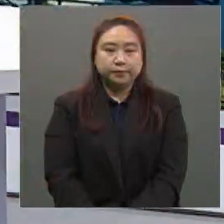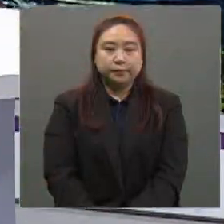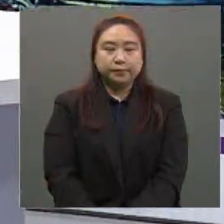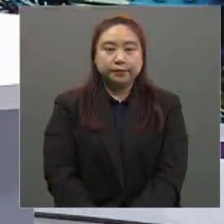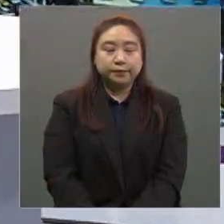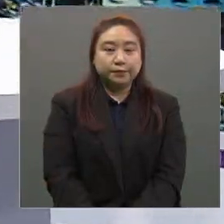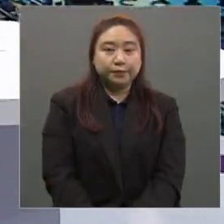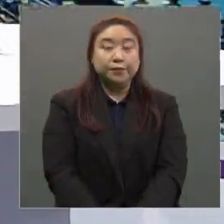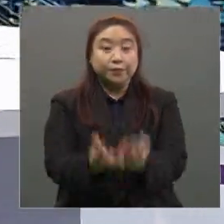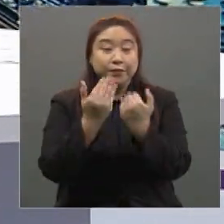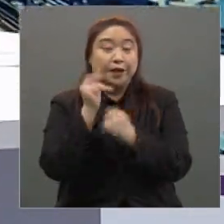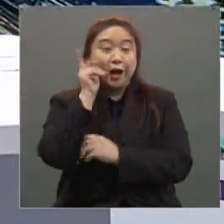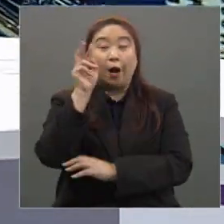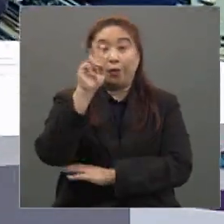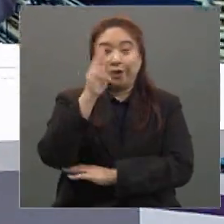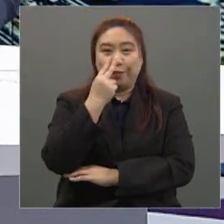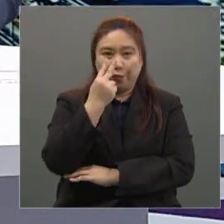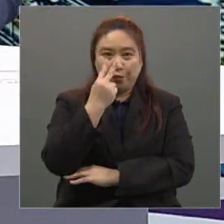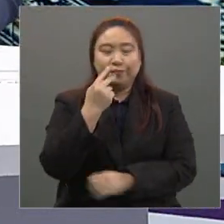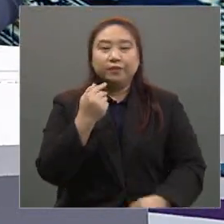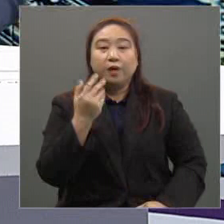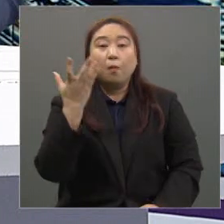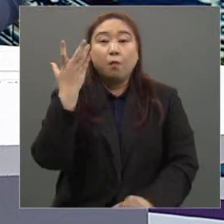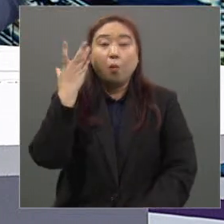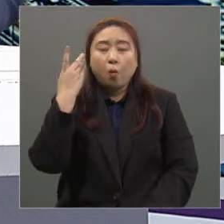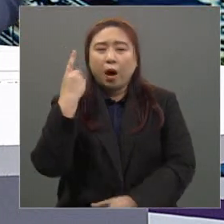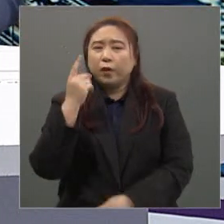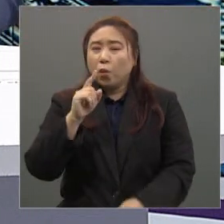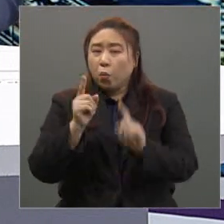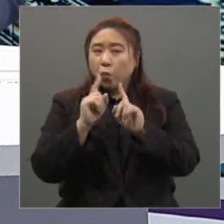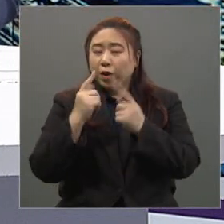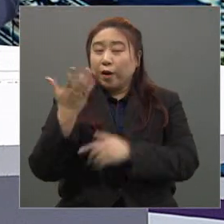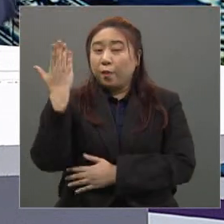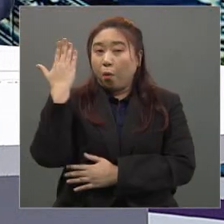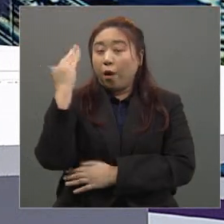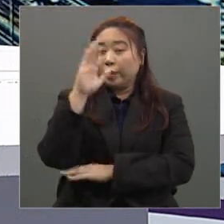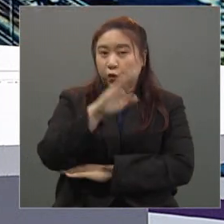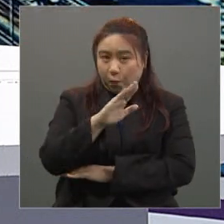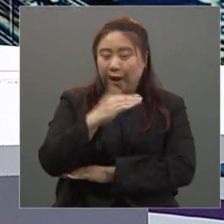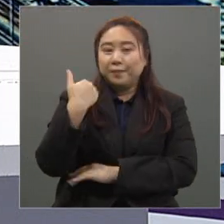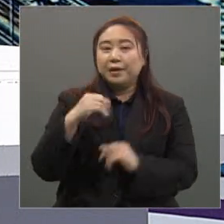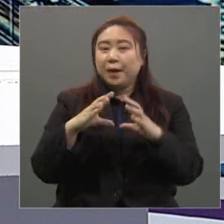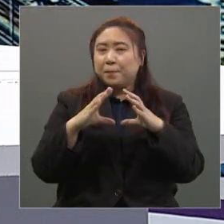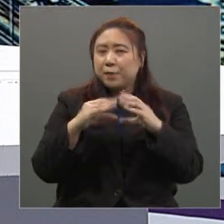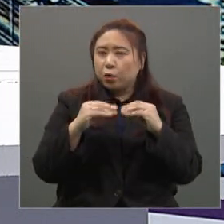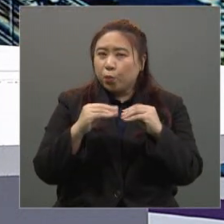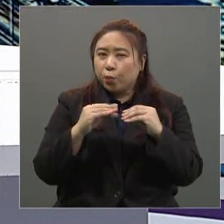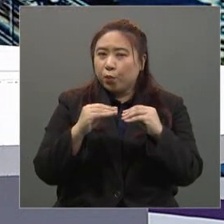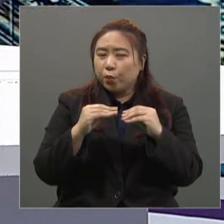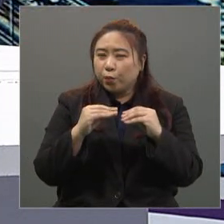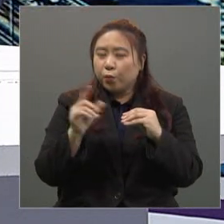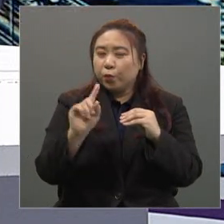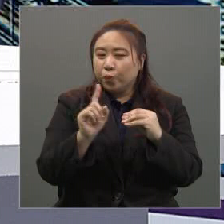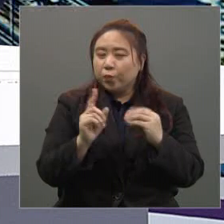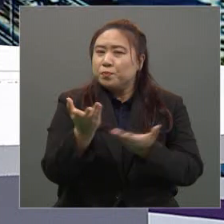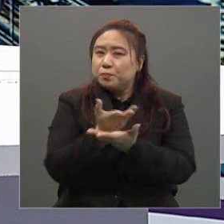ติดตาม MTนิวสภาคเที่ยงกันต่อนะครับเมื่อวานนี้เราคุยกันเพราะว่าตอนบ่ายของเมื่อวานจะมีการประชุมมีการหารือถึงข้อเสนอว่าเอ๊ะ